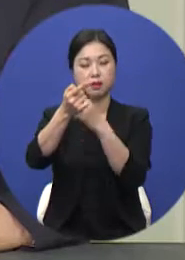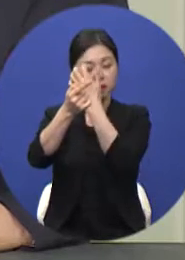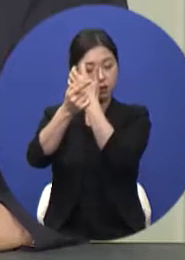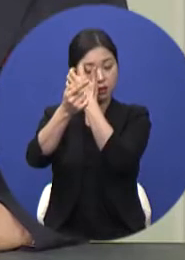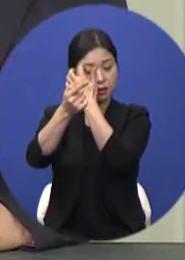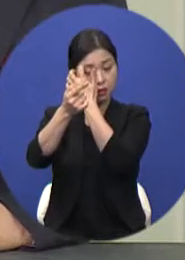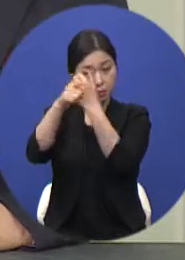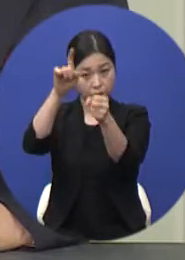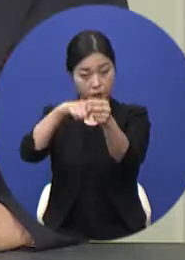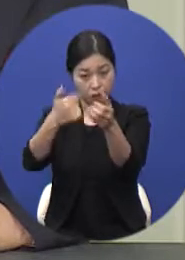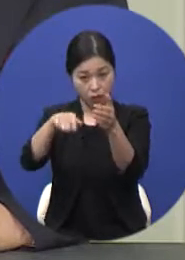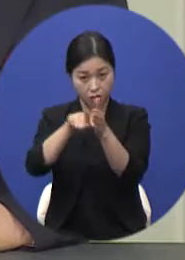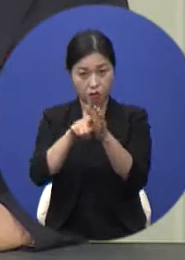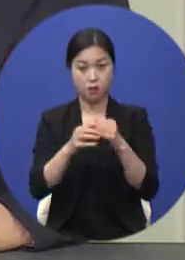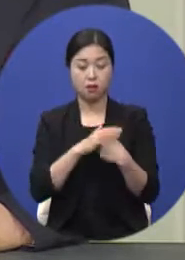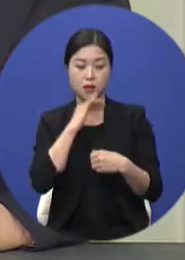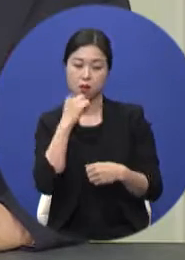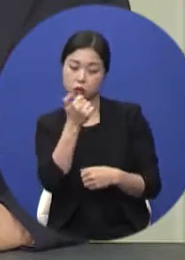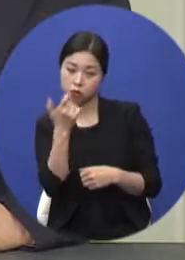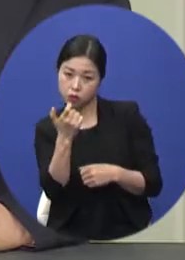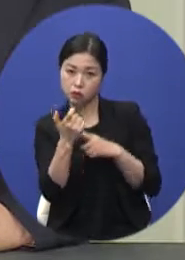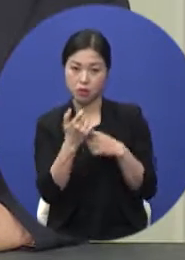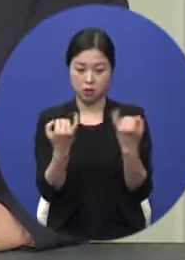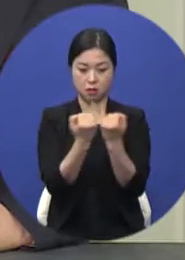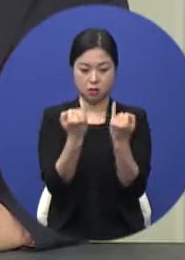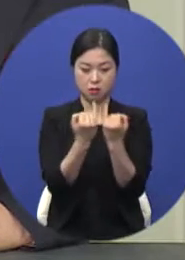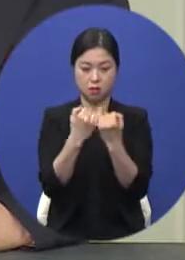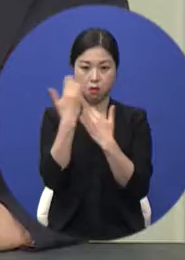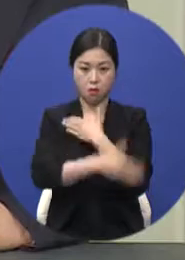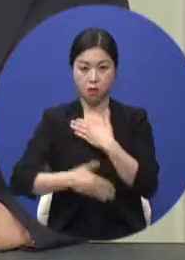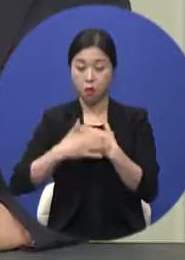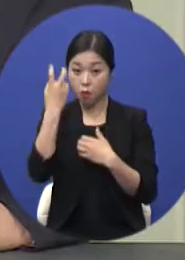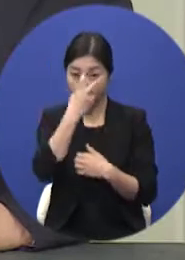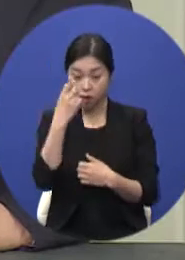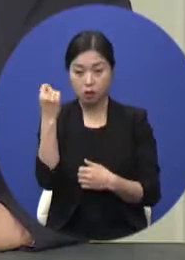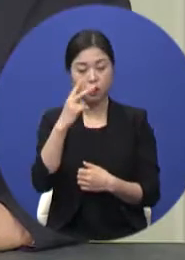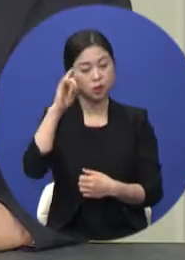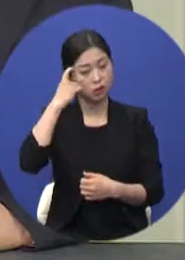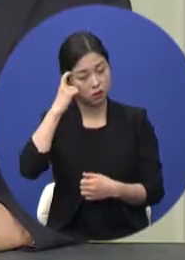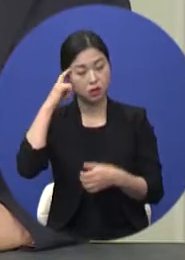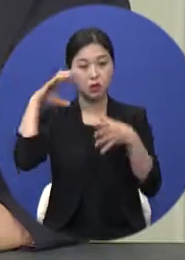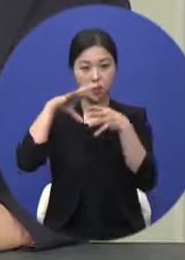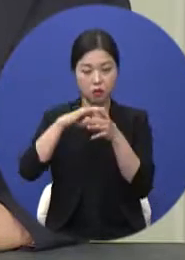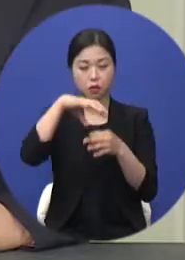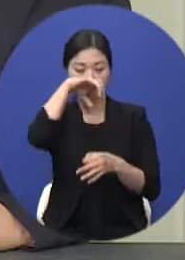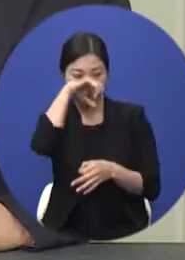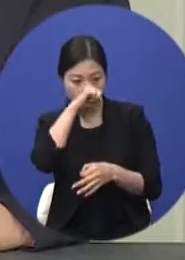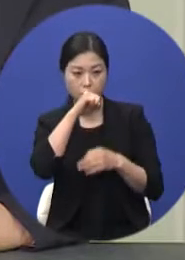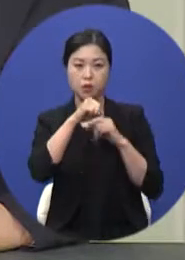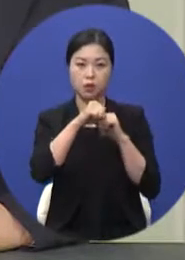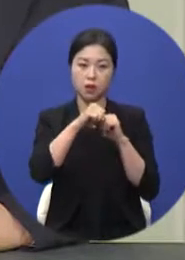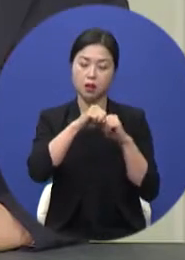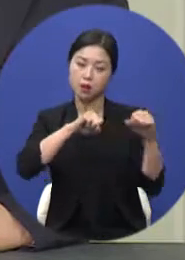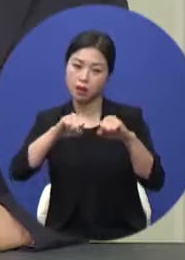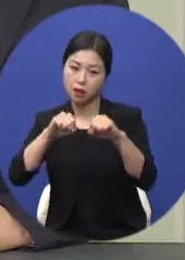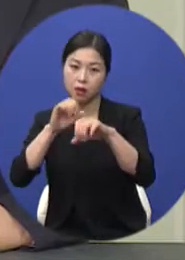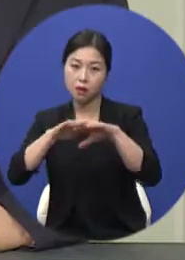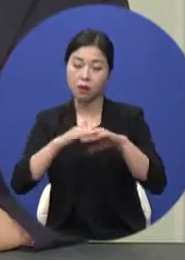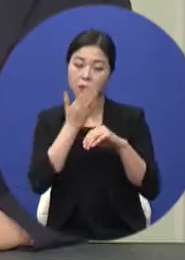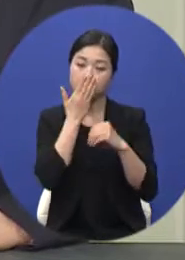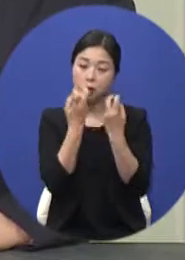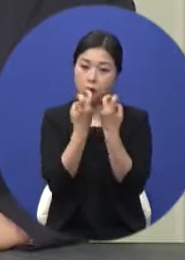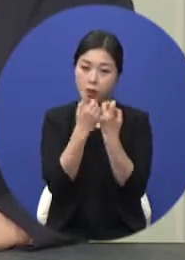이제 어떻게 몸을 관리하고 또 이제 정신적인 문제까지도 어떻게 잘 긍정적인 방법으로 풀어내느냐를 갖다가 제가 중점적으로 하고